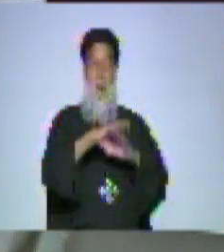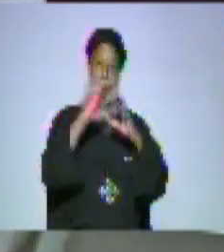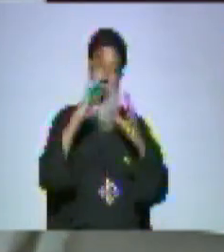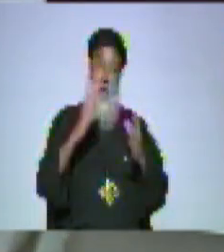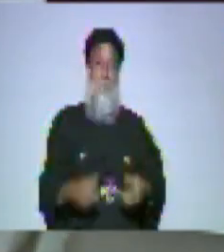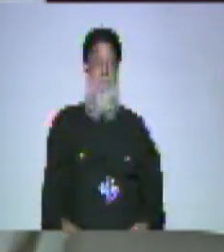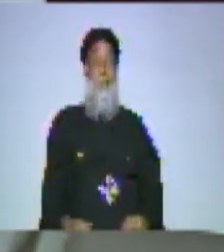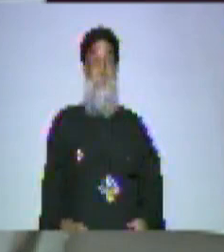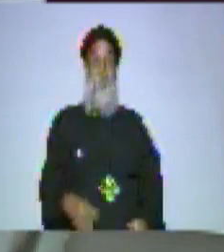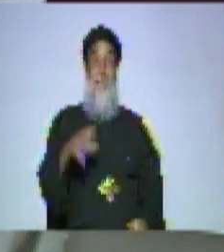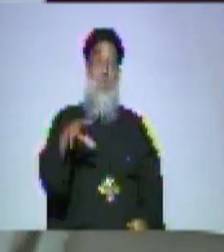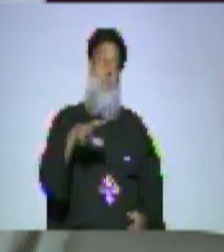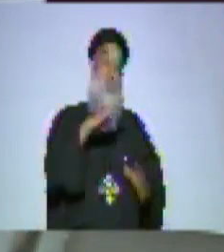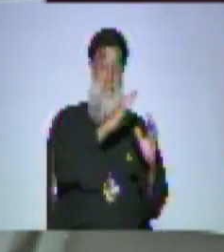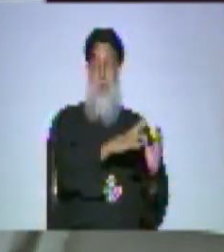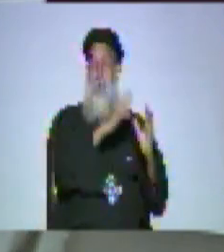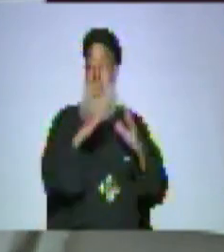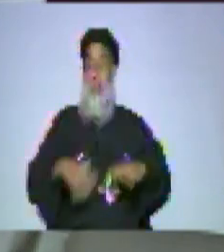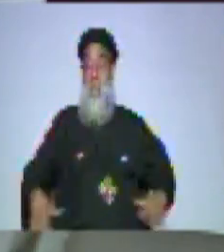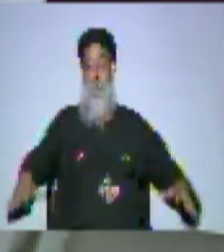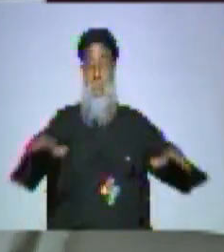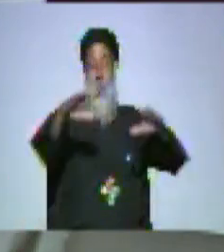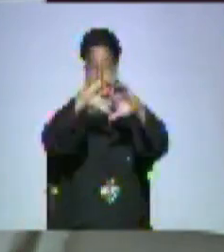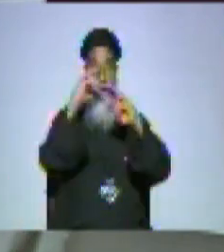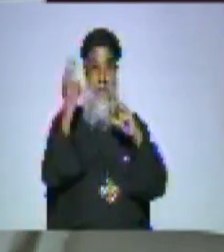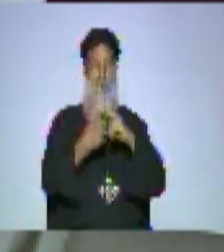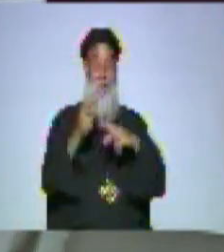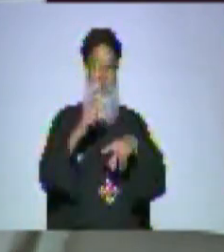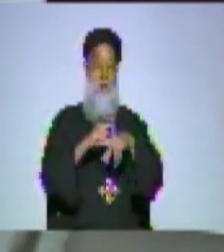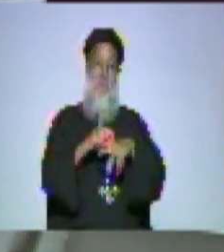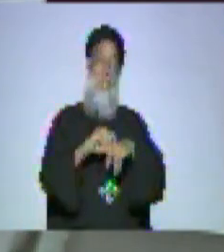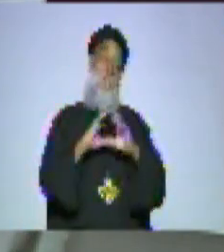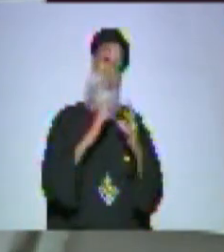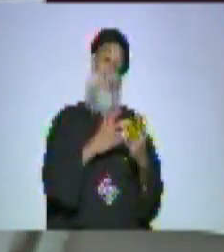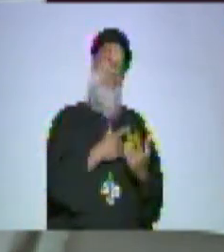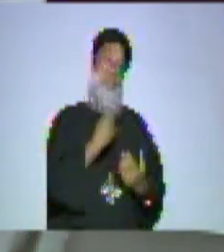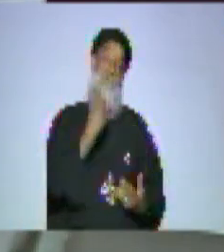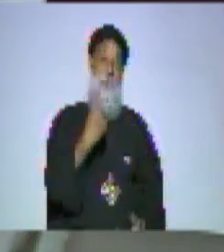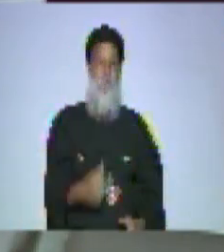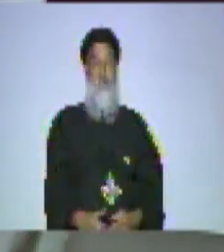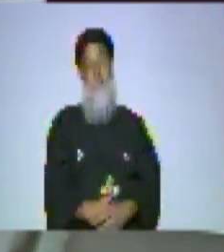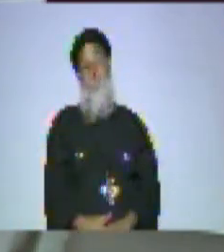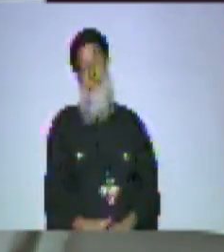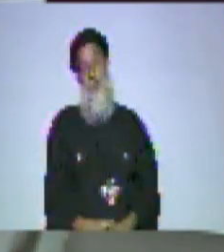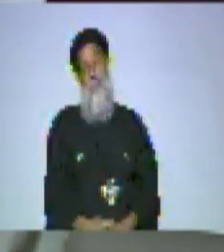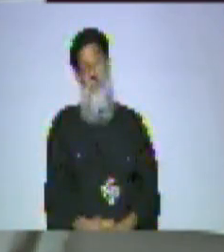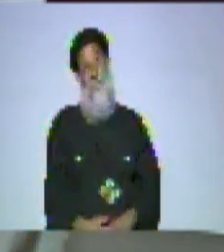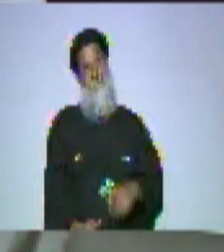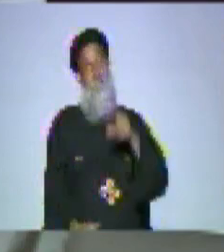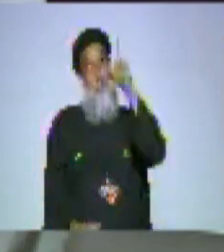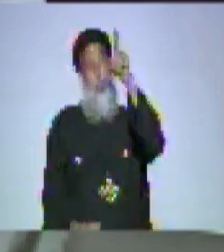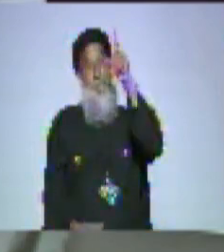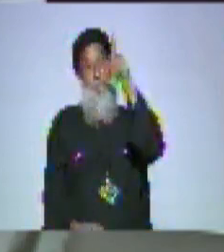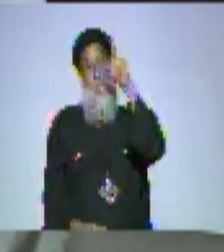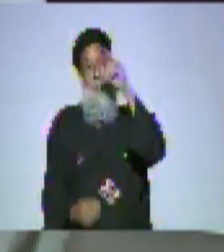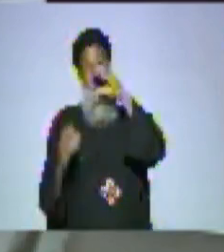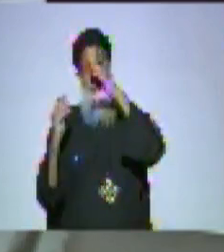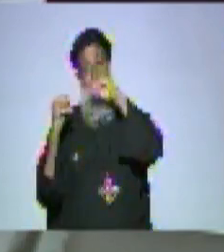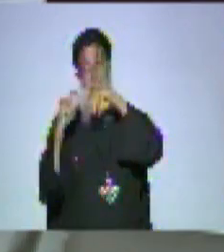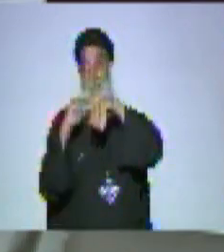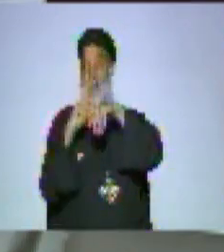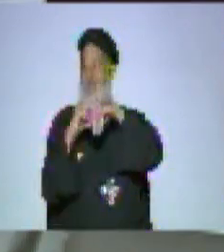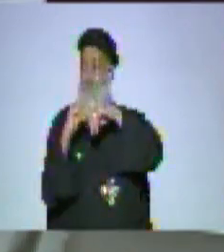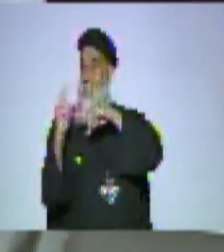البلاد المؤمنه بوجود ربنا يعني الله لا يتعامل مع